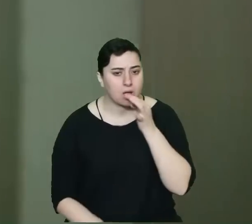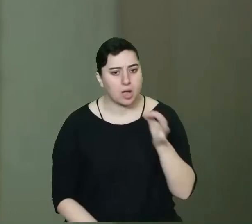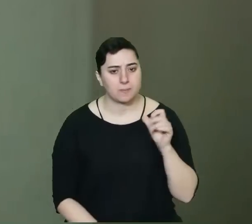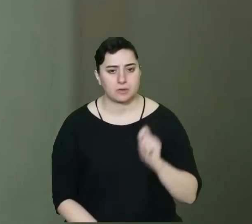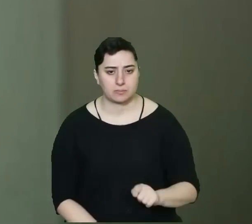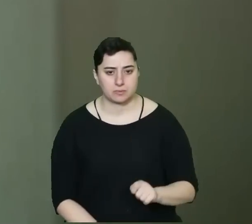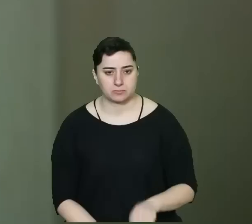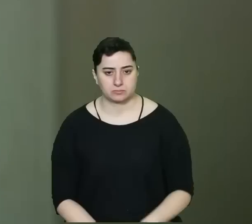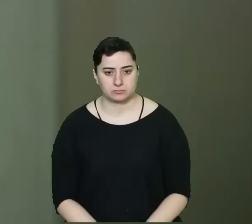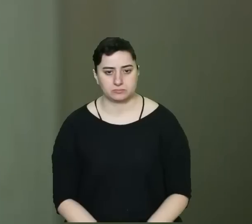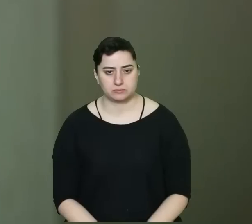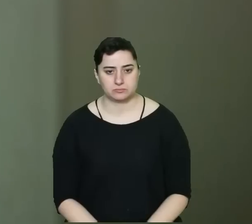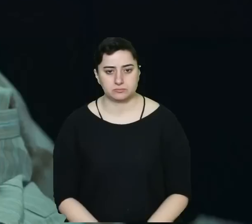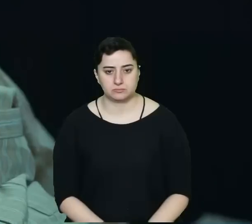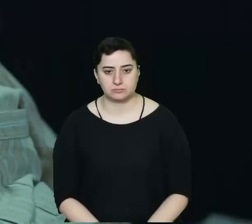bildiririm.